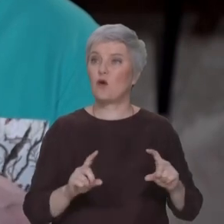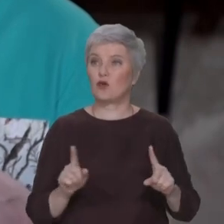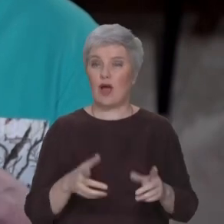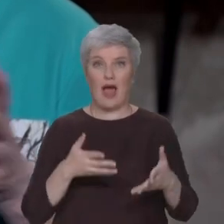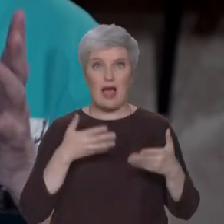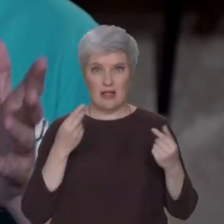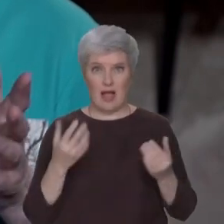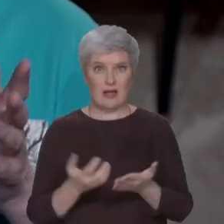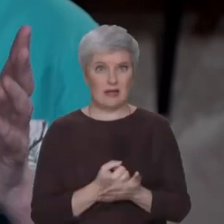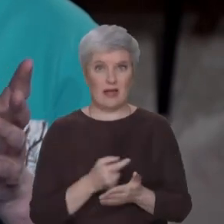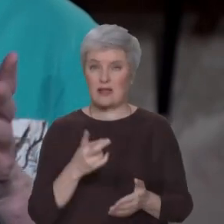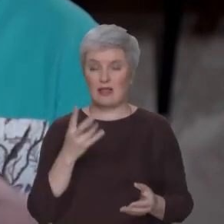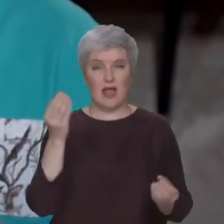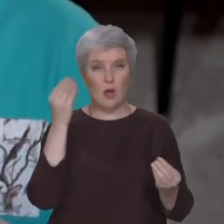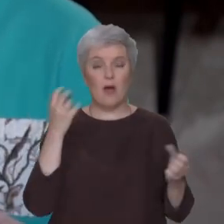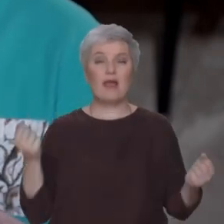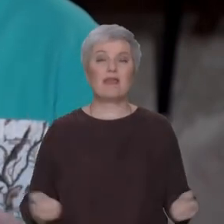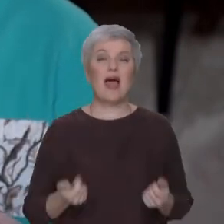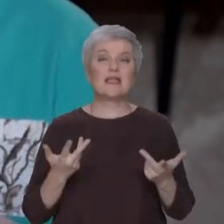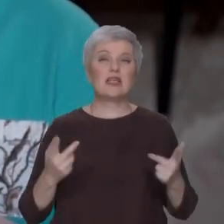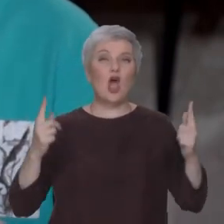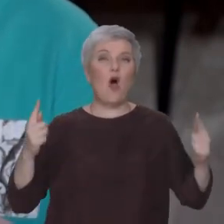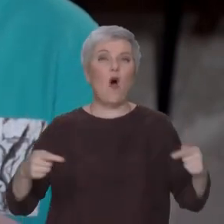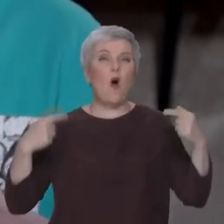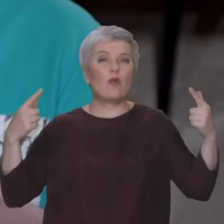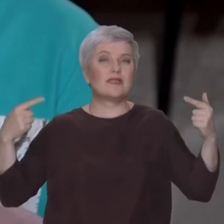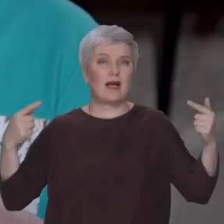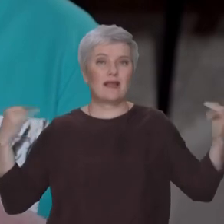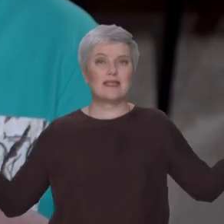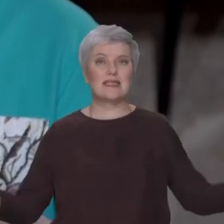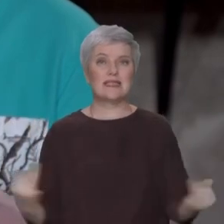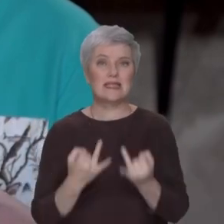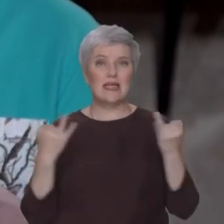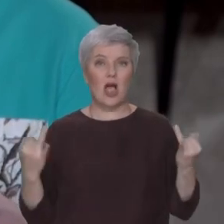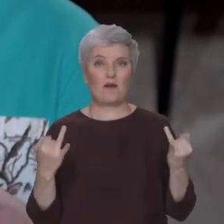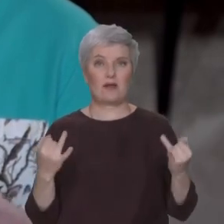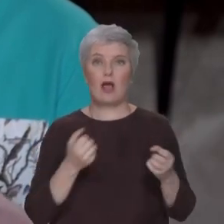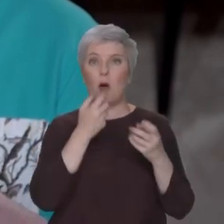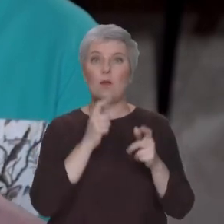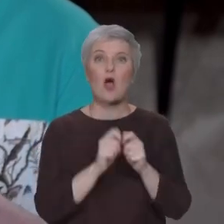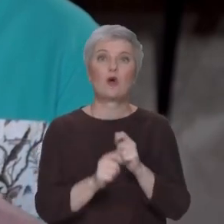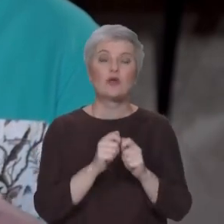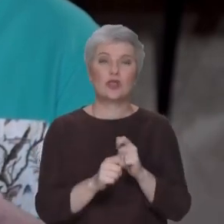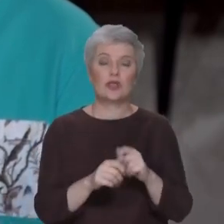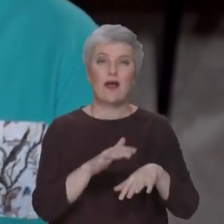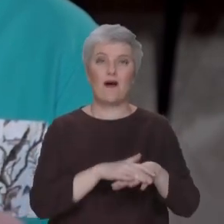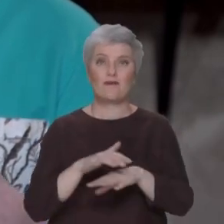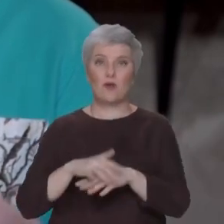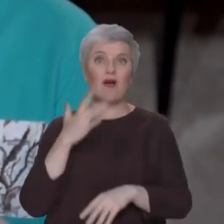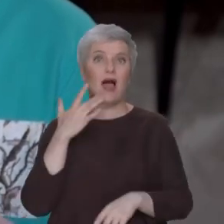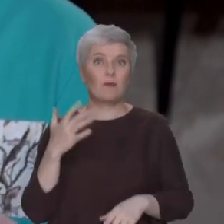так легко знайдеш, він каже, ти навіть не розумієш, наскільки колосальна цікавість благочинних фондів американських